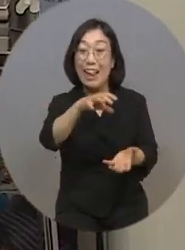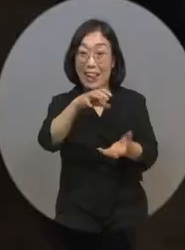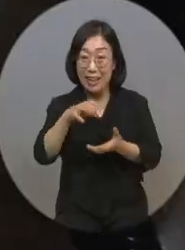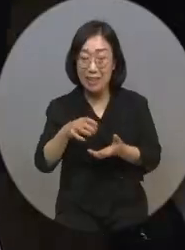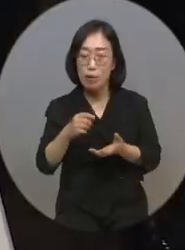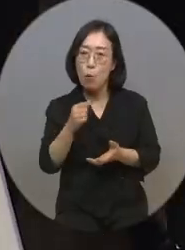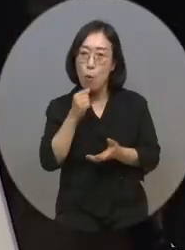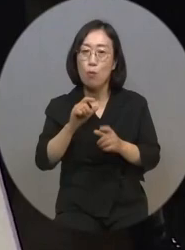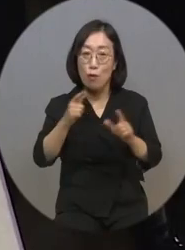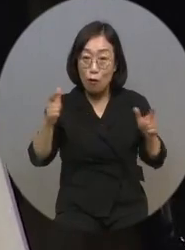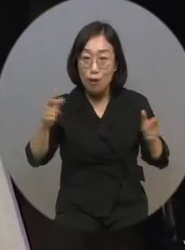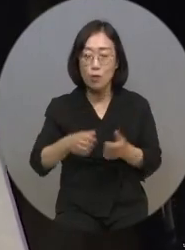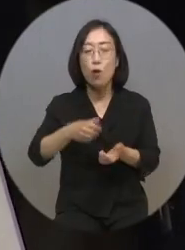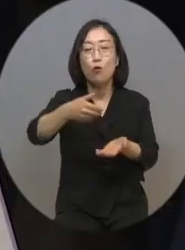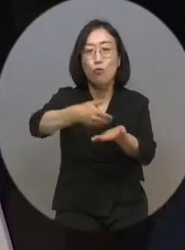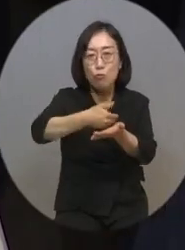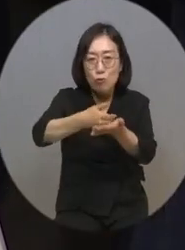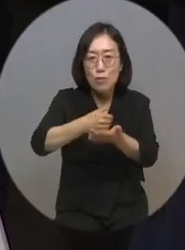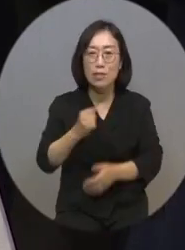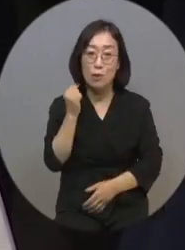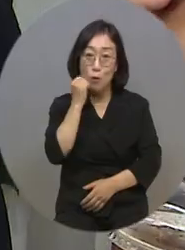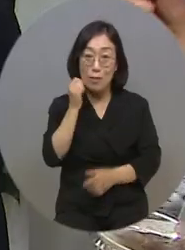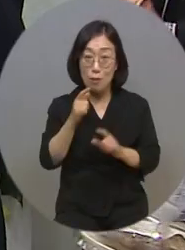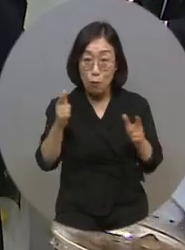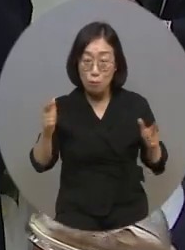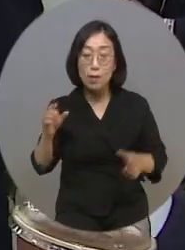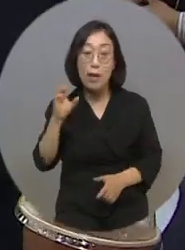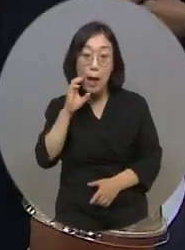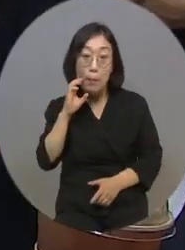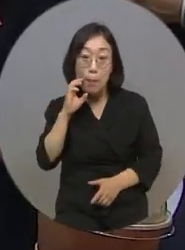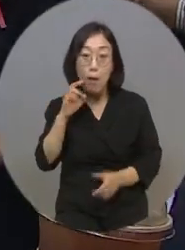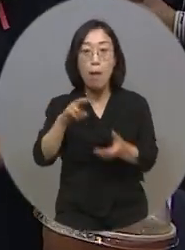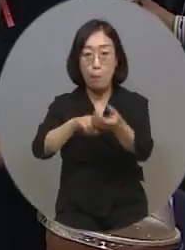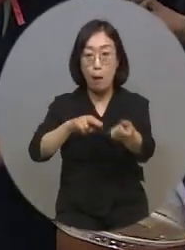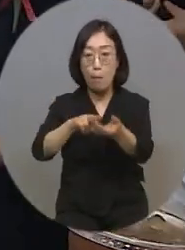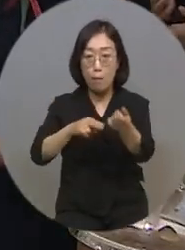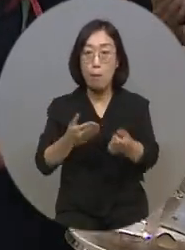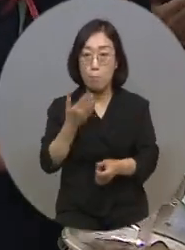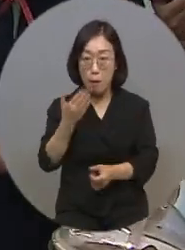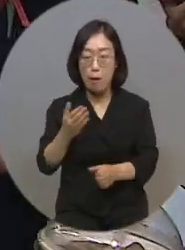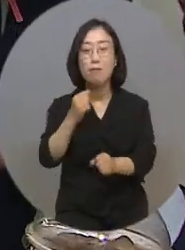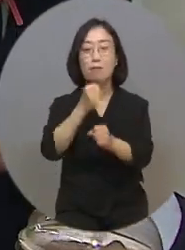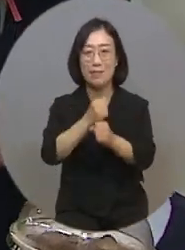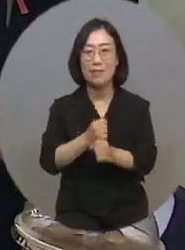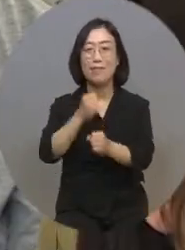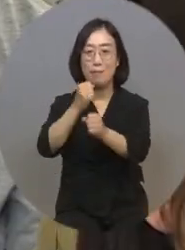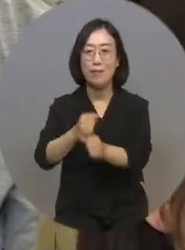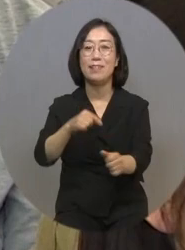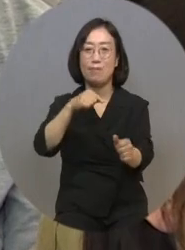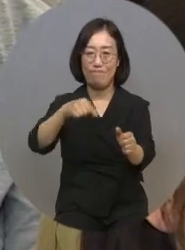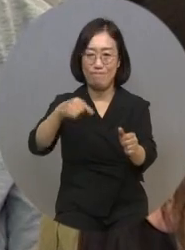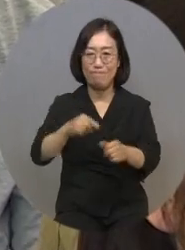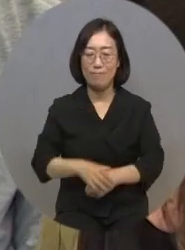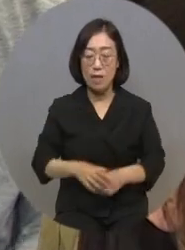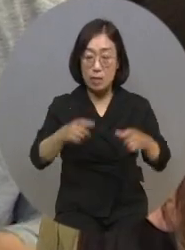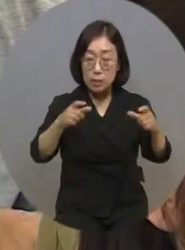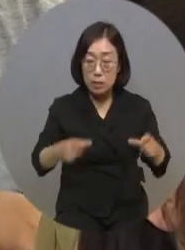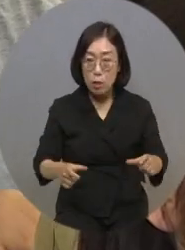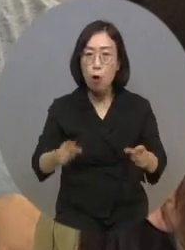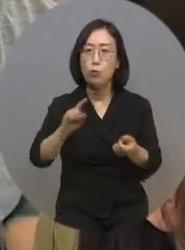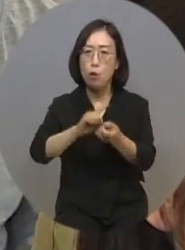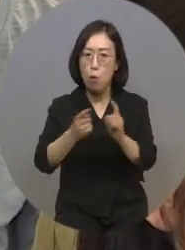활용해 누룽지와 쌀과자 등 다양한 카페 메뉴를 판매하고 있습니다. 지역과 상생하며 보다